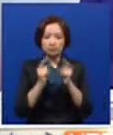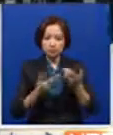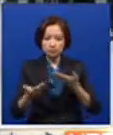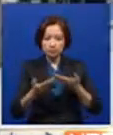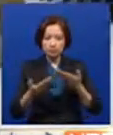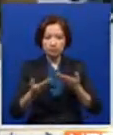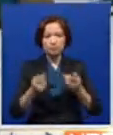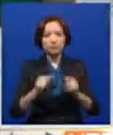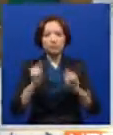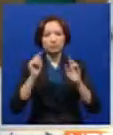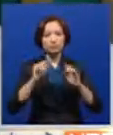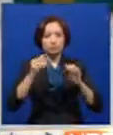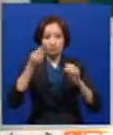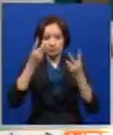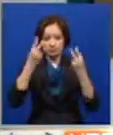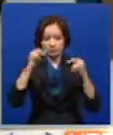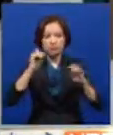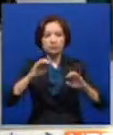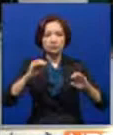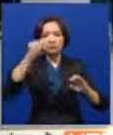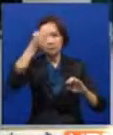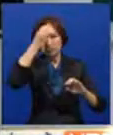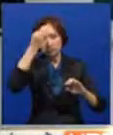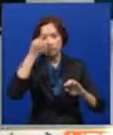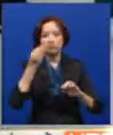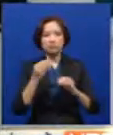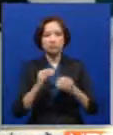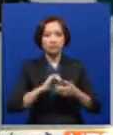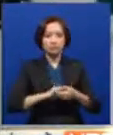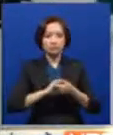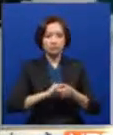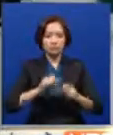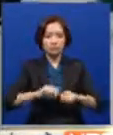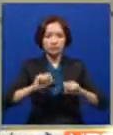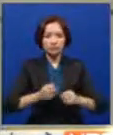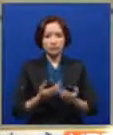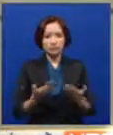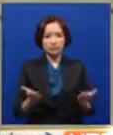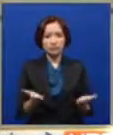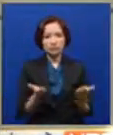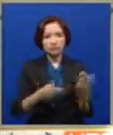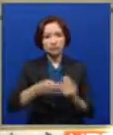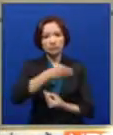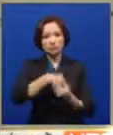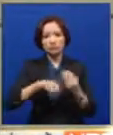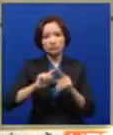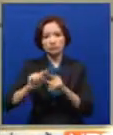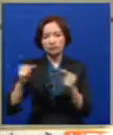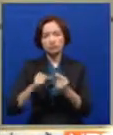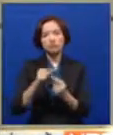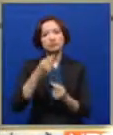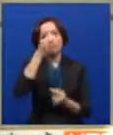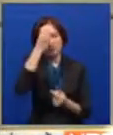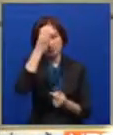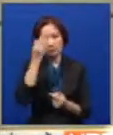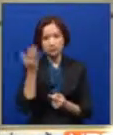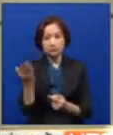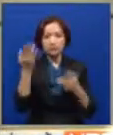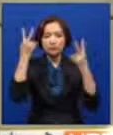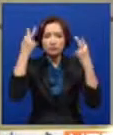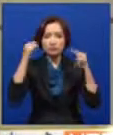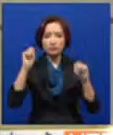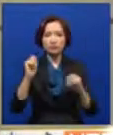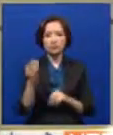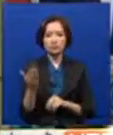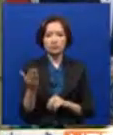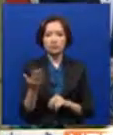และลงนามความร่วมมือพัฒนาระบบรางของไทยและส่งเสริมธุรกิจไทยในญี่ปุ่นค่ะพลเอกประยุทธ์จันทร์โอชานายกรัฐมนตรี